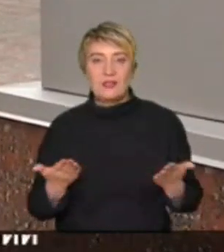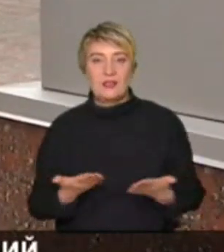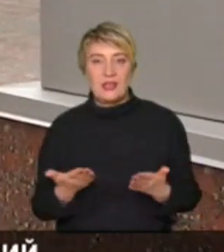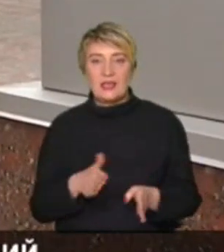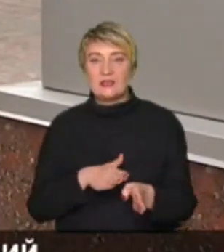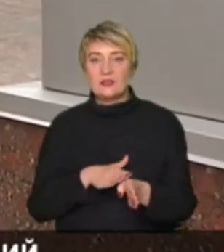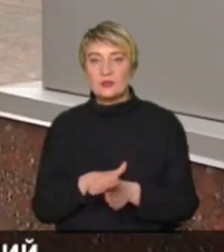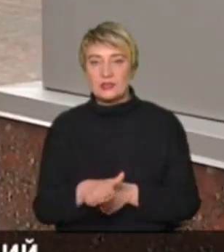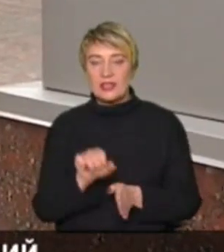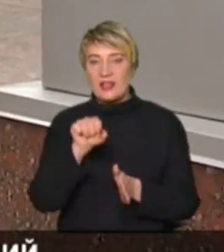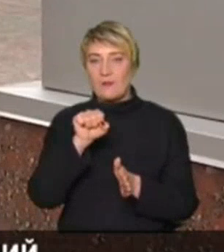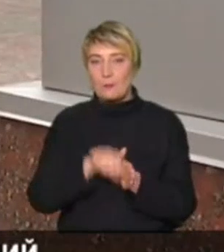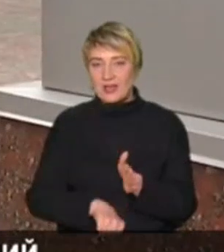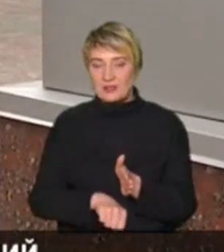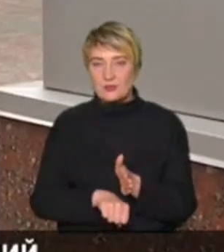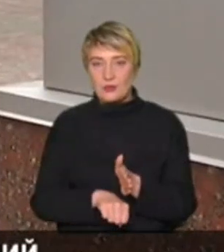здійснив вбивство